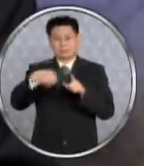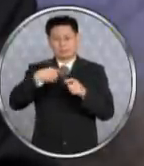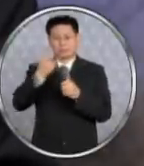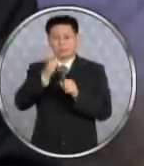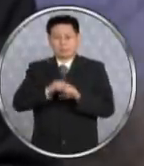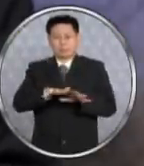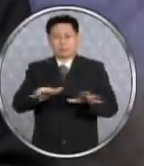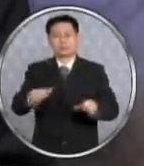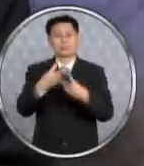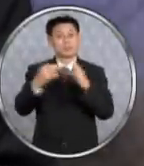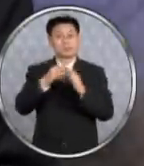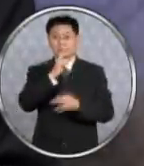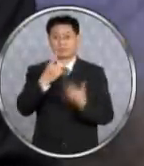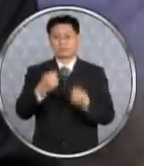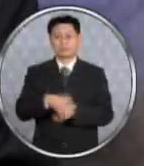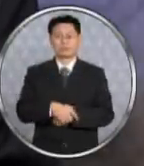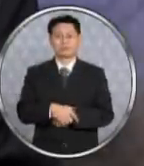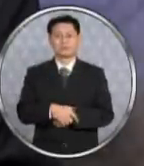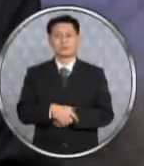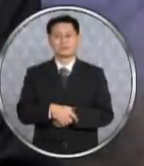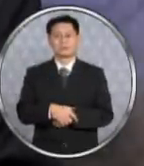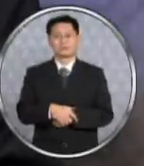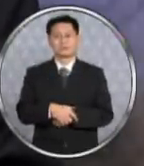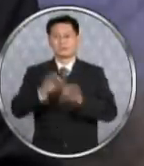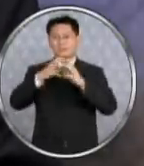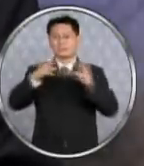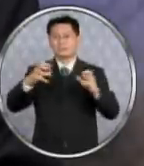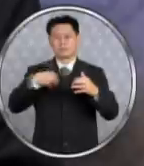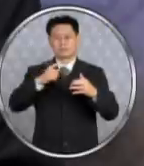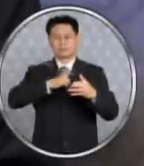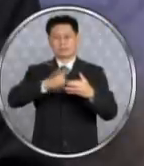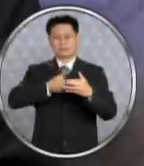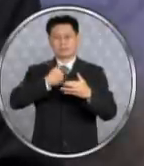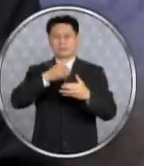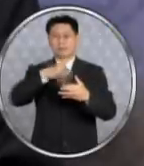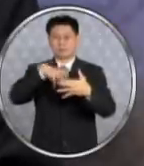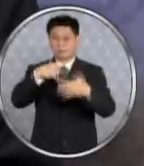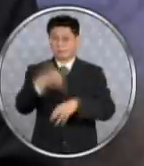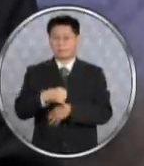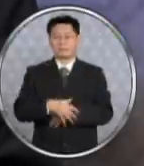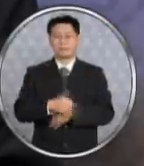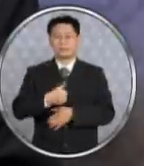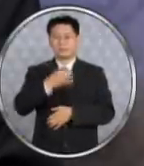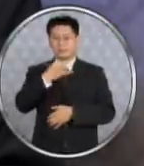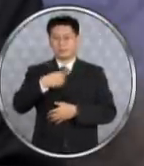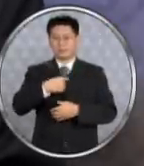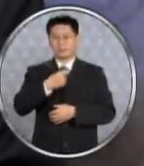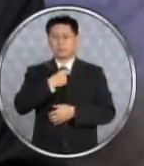团，客家人也说凡属母惊落奶面只求机